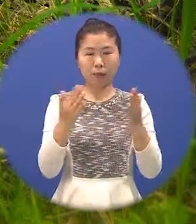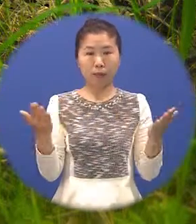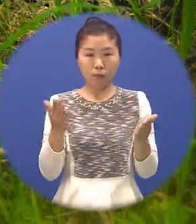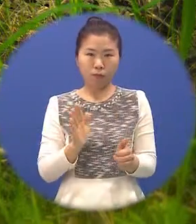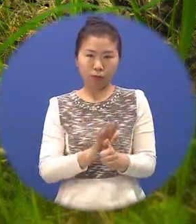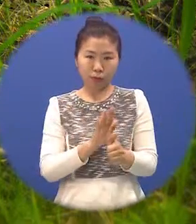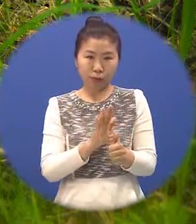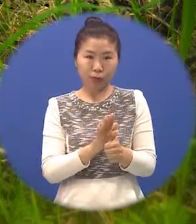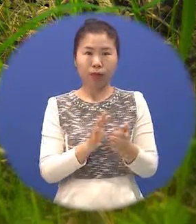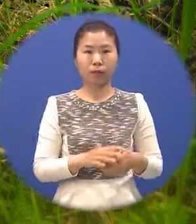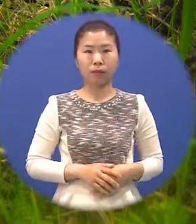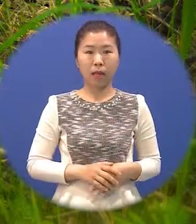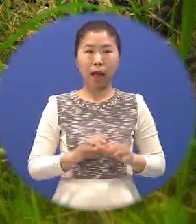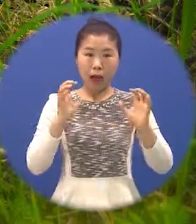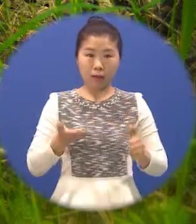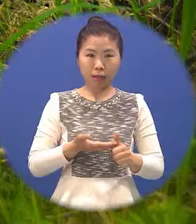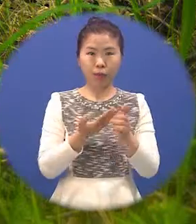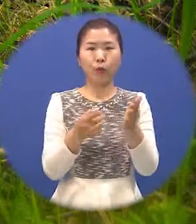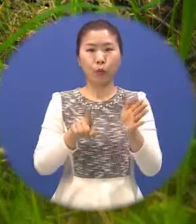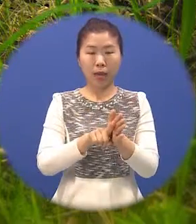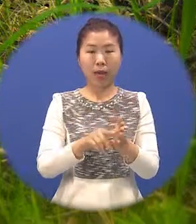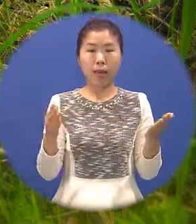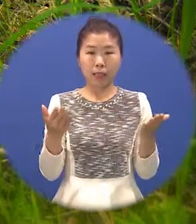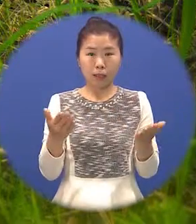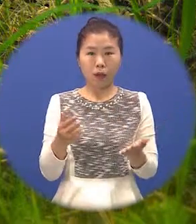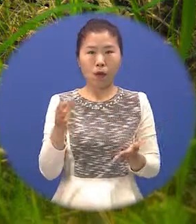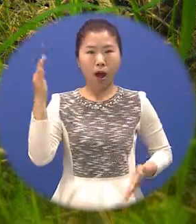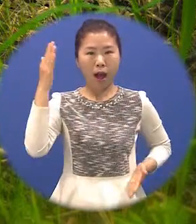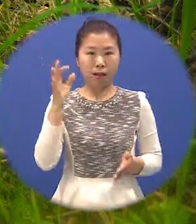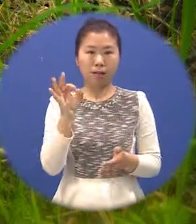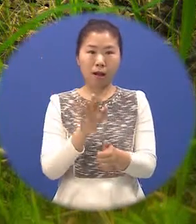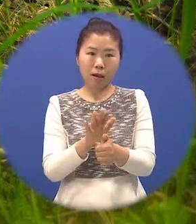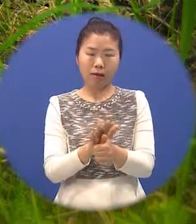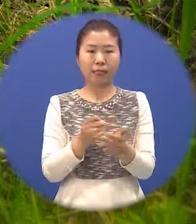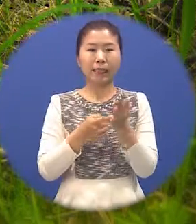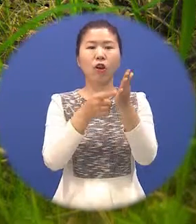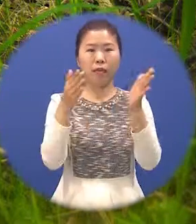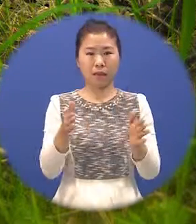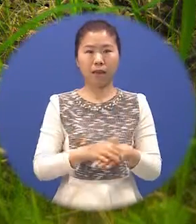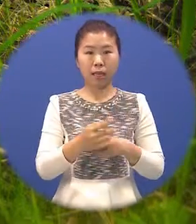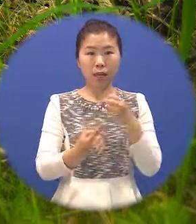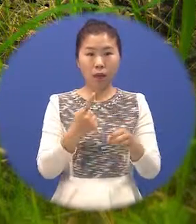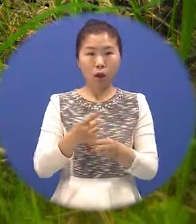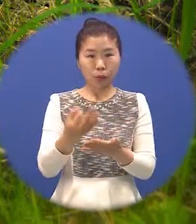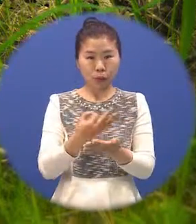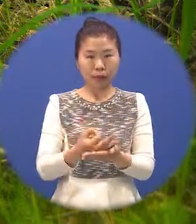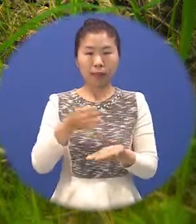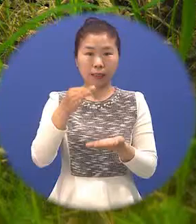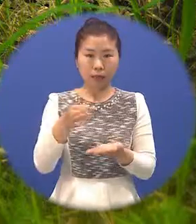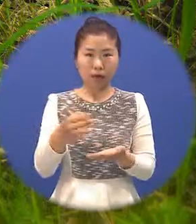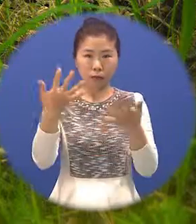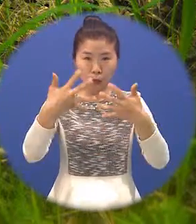근로 의욕을 높이고 자녀 양육 지원을 위한 근로 자녀 장려금 신청 기간입니다. 연간 소득과 재산 요건